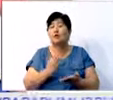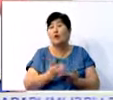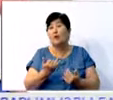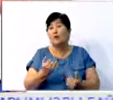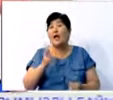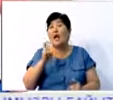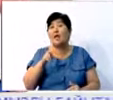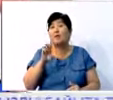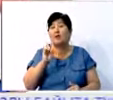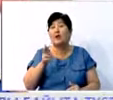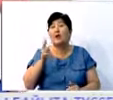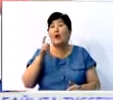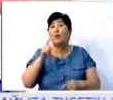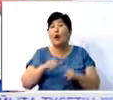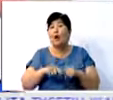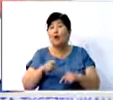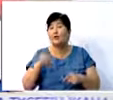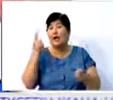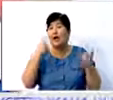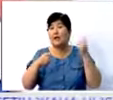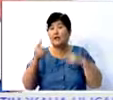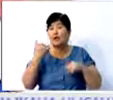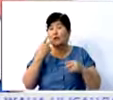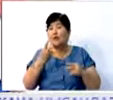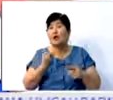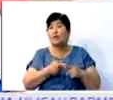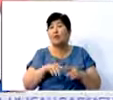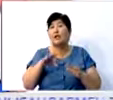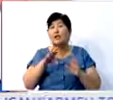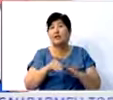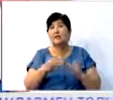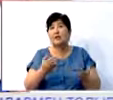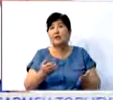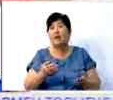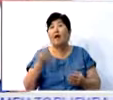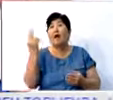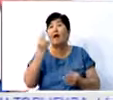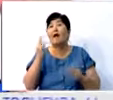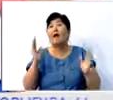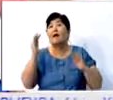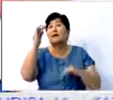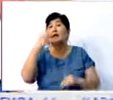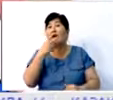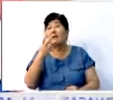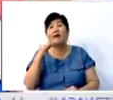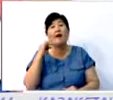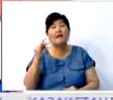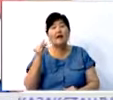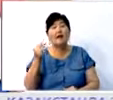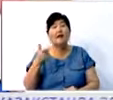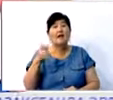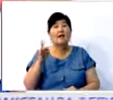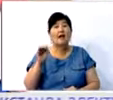Әлібек бауырымыздың шығармашылық жолын қарайтын болсақ, оның ішінде мына картиналарына қарайтын болсақ, бұл тарихи графика